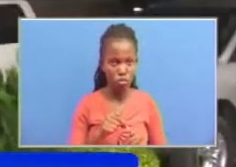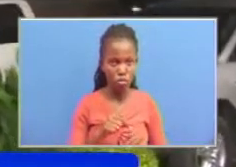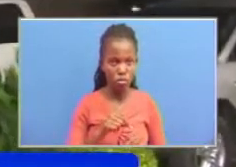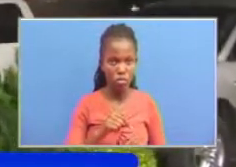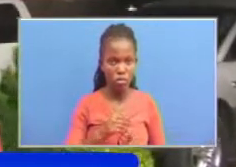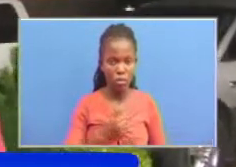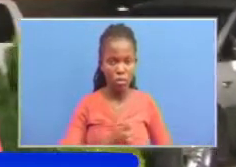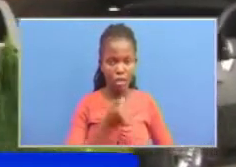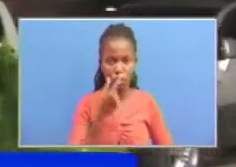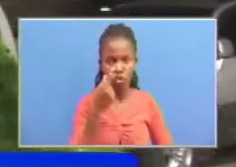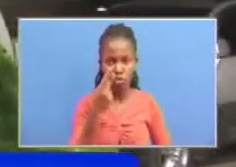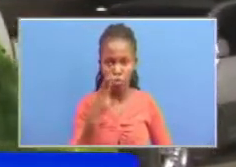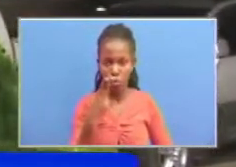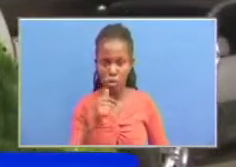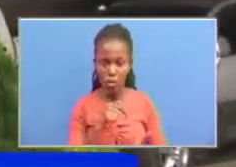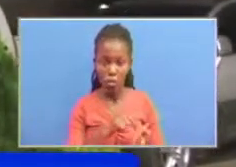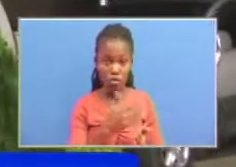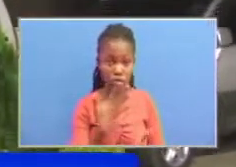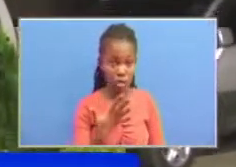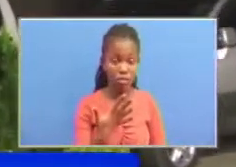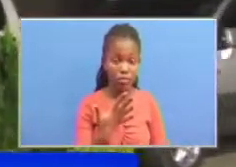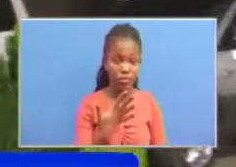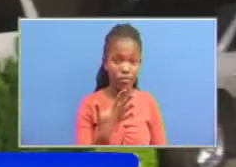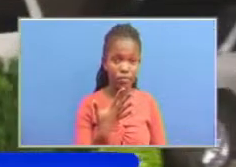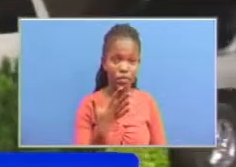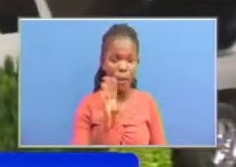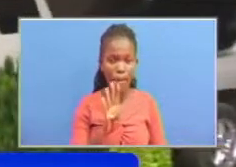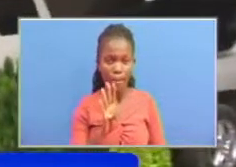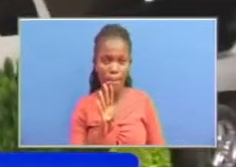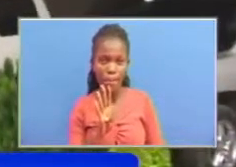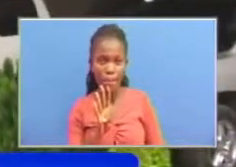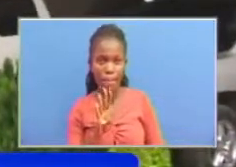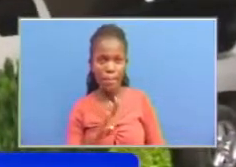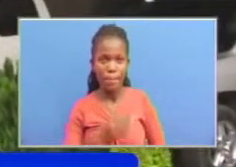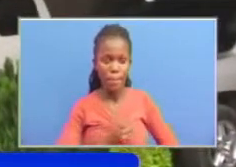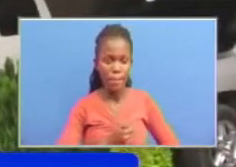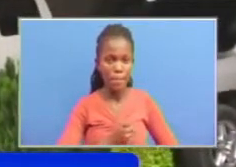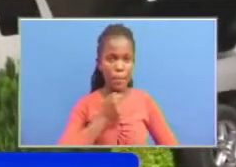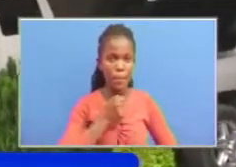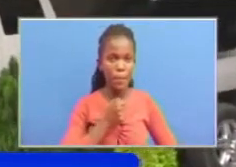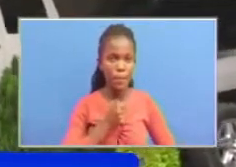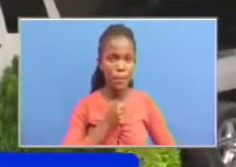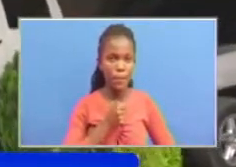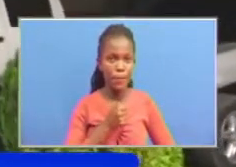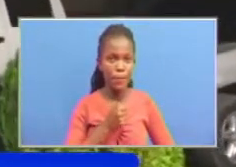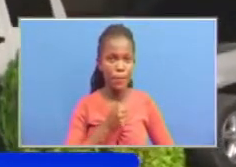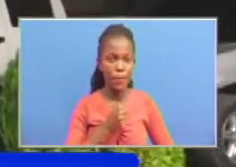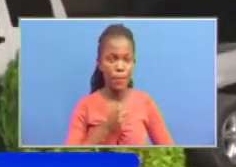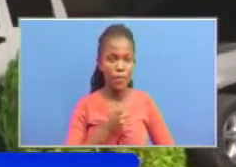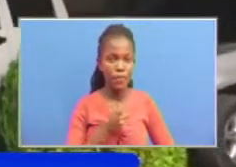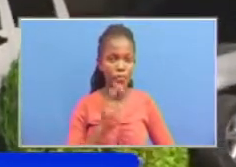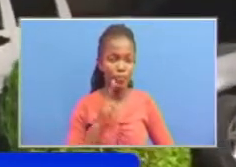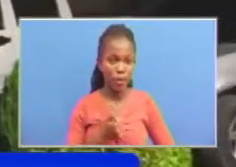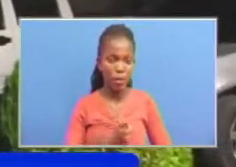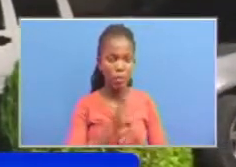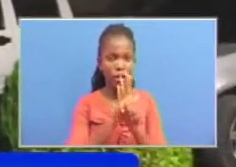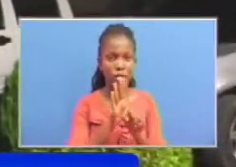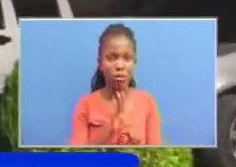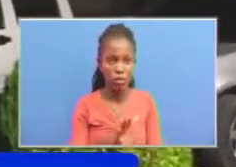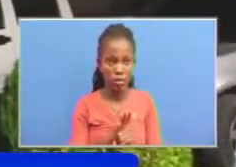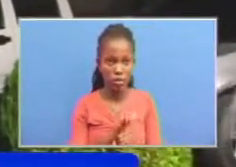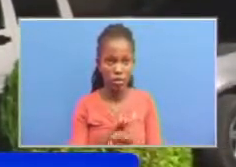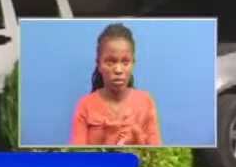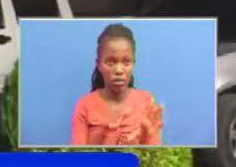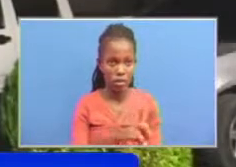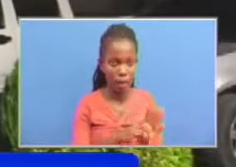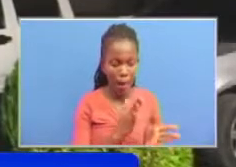bilioni 10.5 na ni budget kundi ututethia panene. Ndini nituwekea